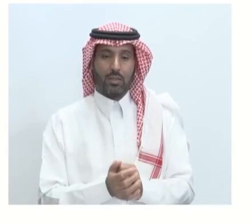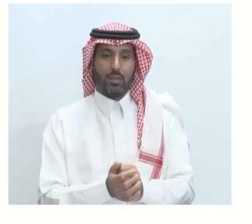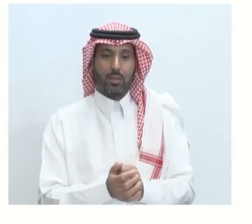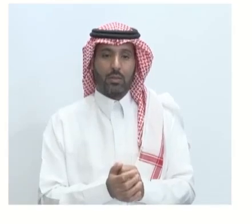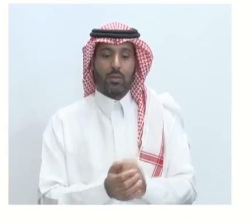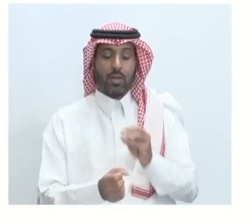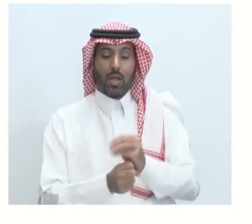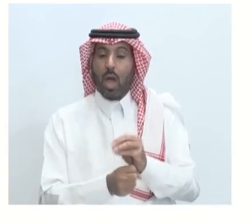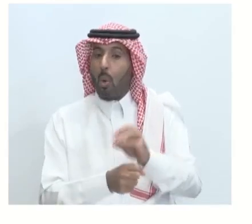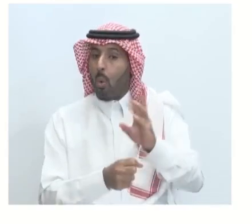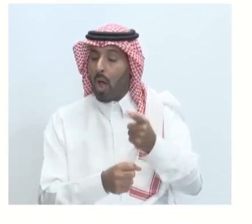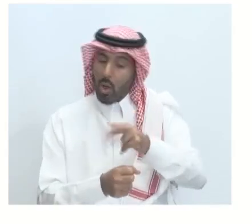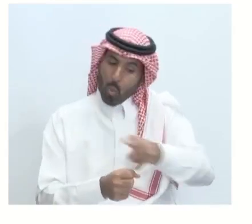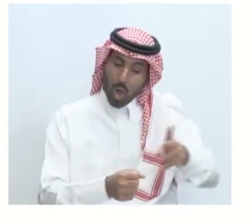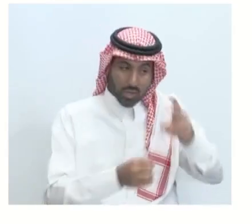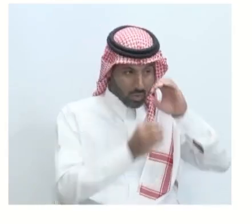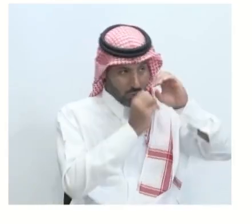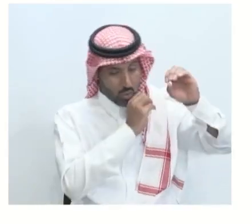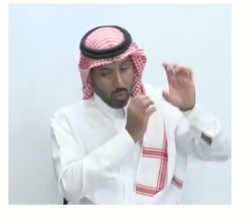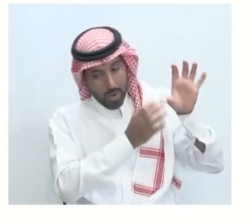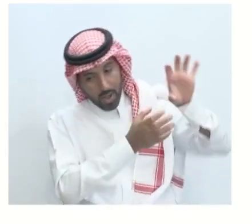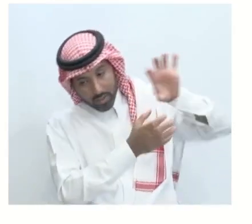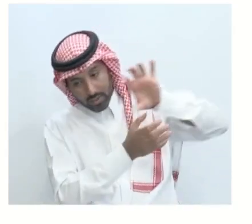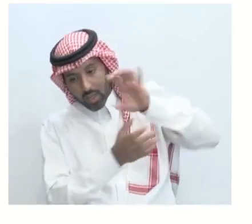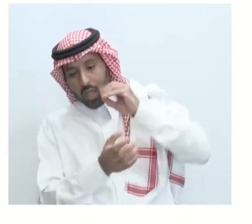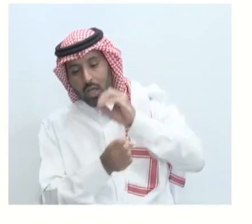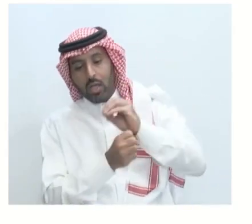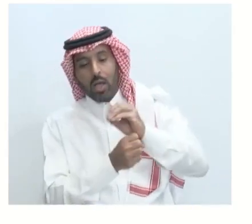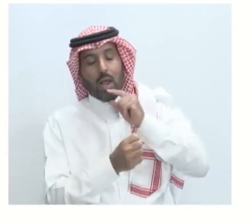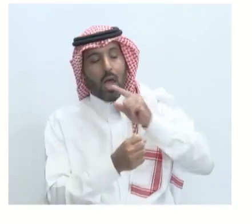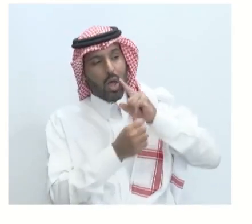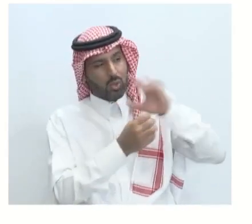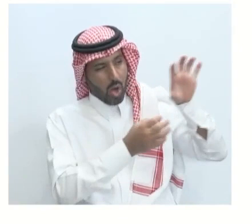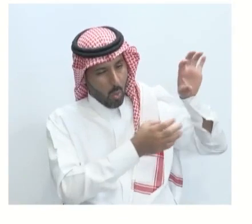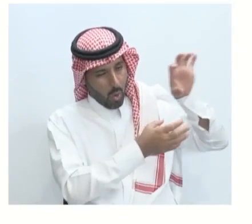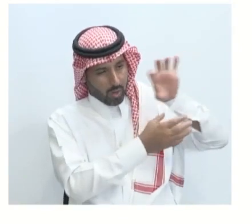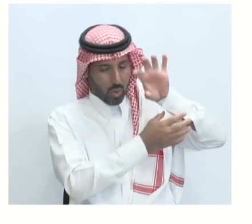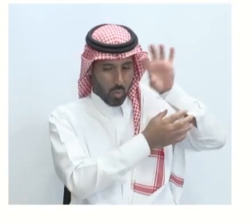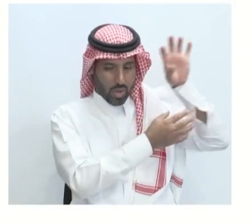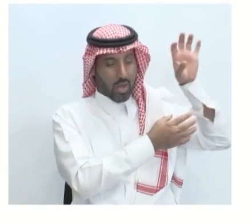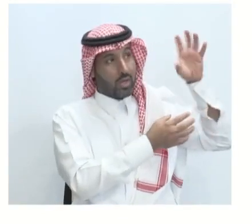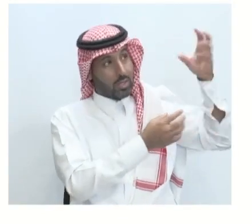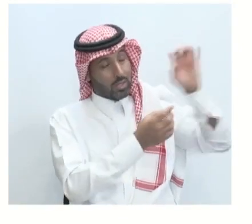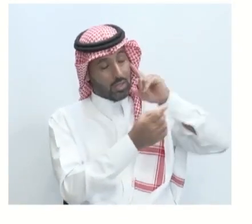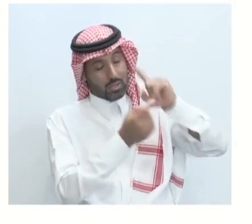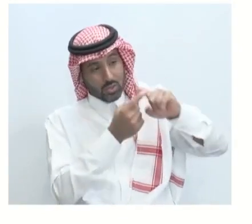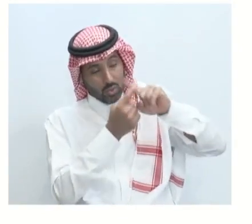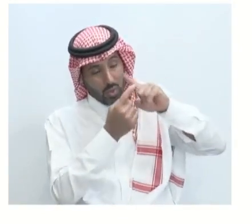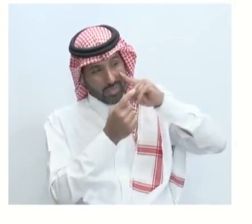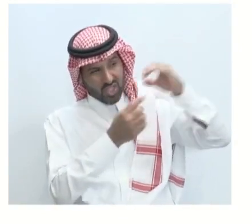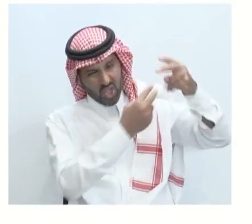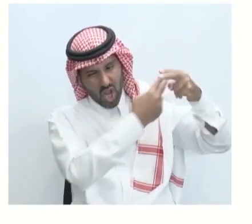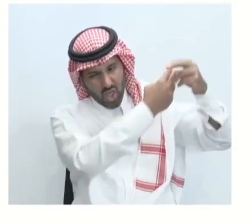الطالبه تطرقنا لانواع التلسكوبات لدرس لهذا اليوم وتحديدا تلسكوبات الراديويه وتلسكوبات الاشعه تحت